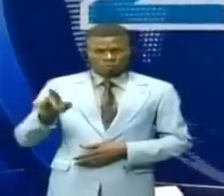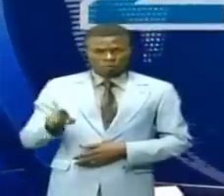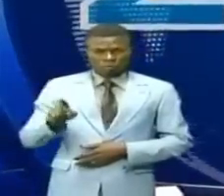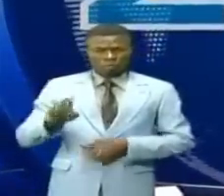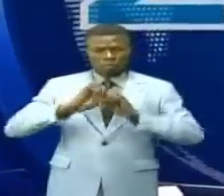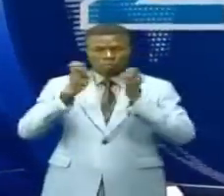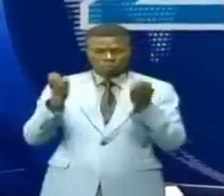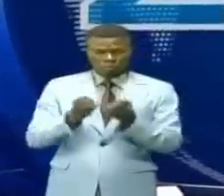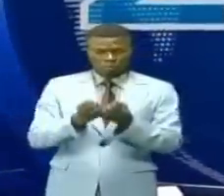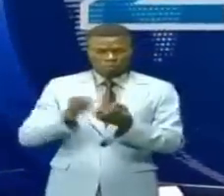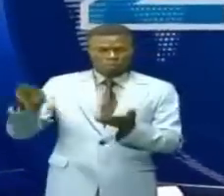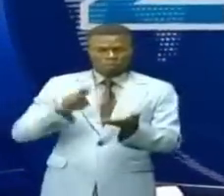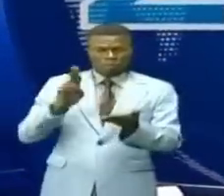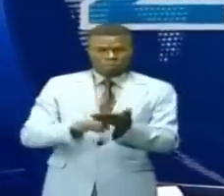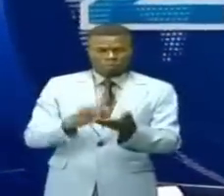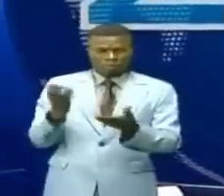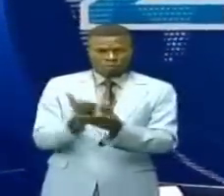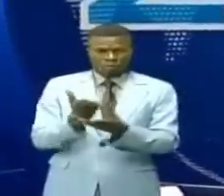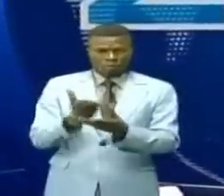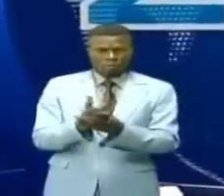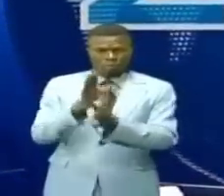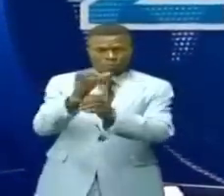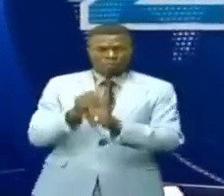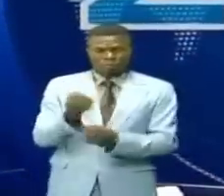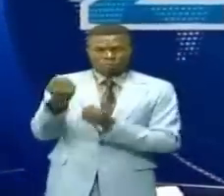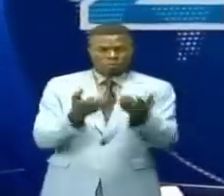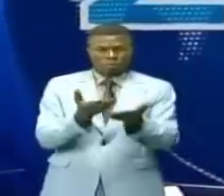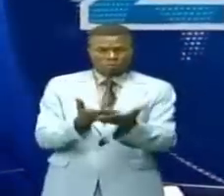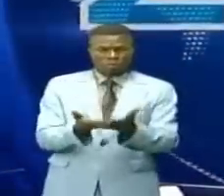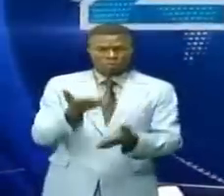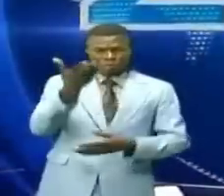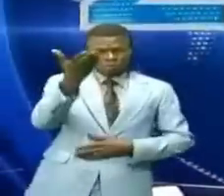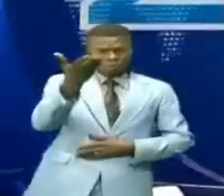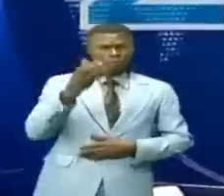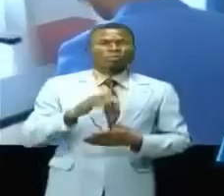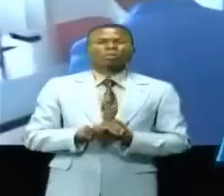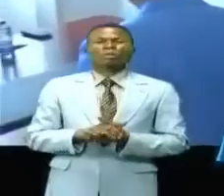ont procédé à la signature d'un contrat d'acquisition de ce charroi. Eric Kabamba.